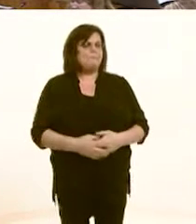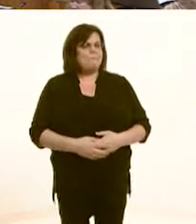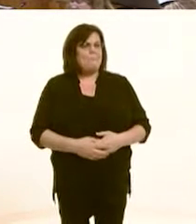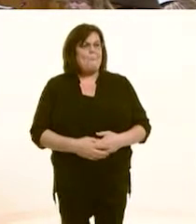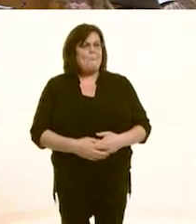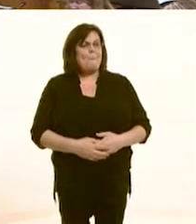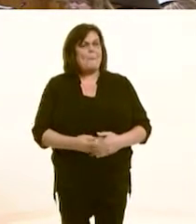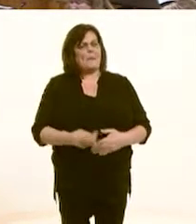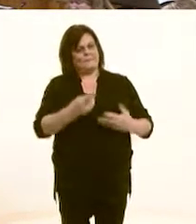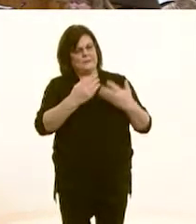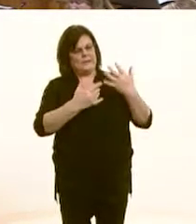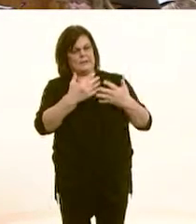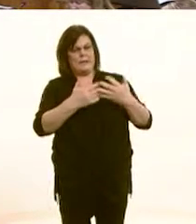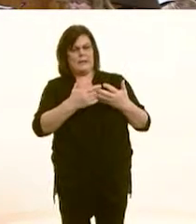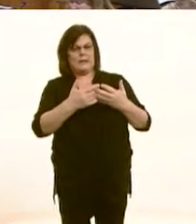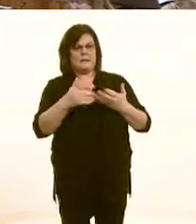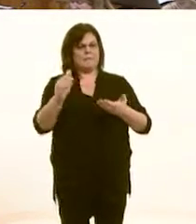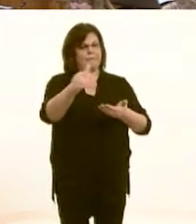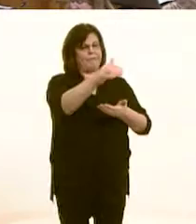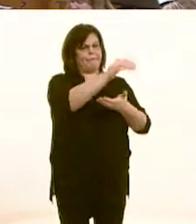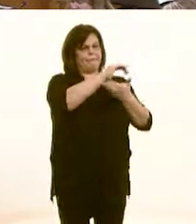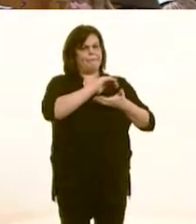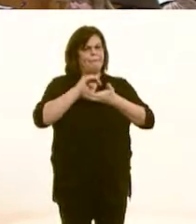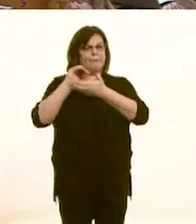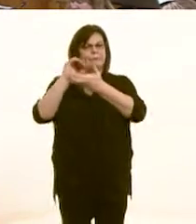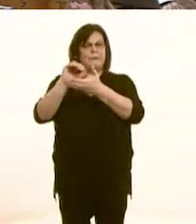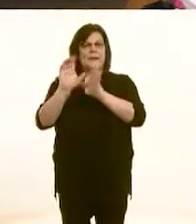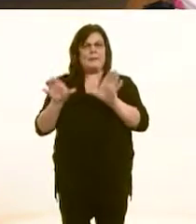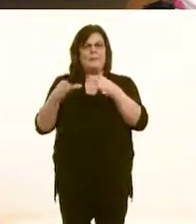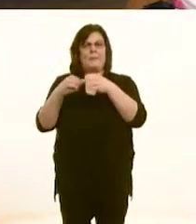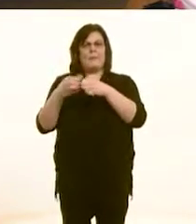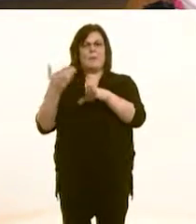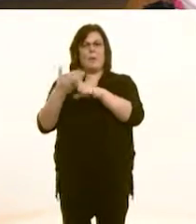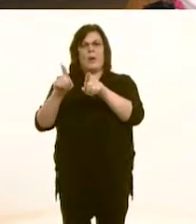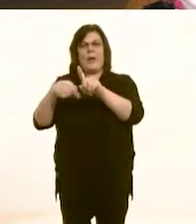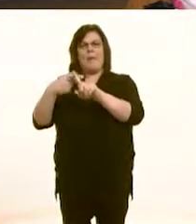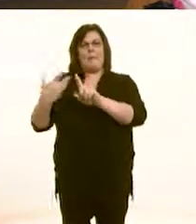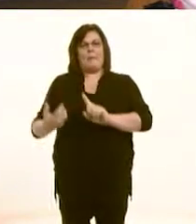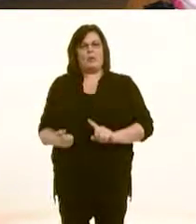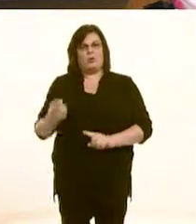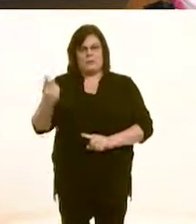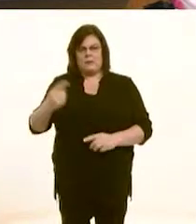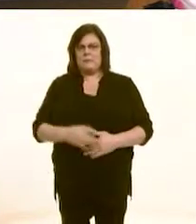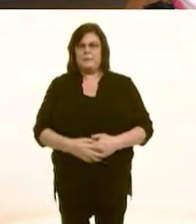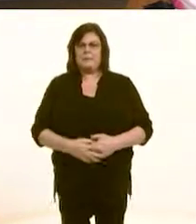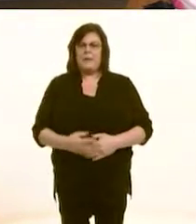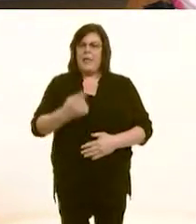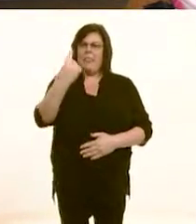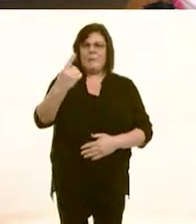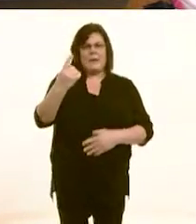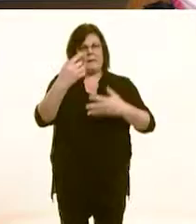adran gwaith a phensiynau. Dyn nhw ddim yn torri ffigurau lawr er mwyn bod ni'n gwybod yr enghraifft beth yw'r